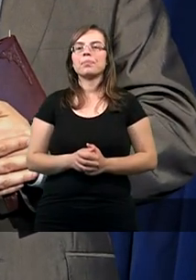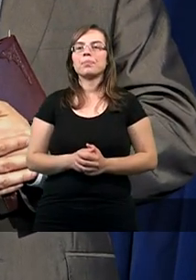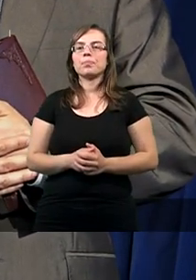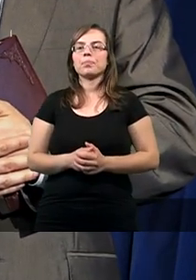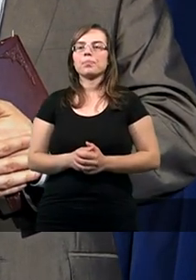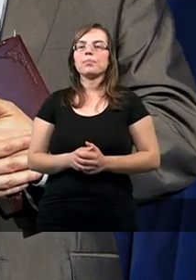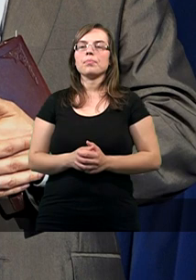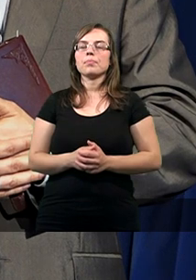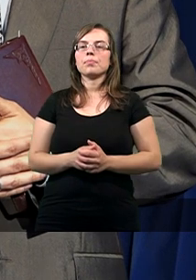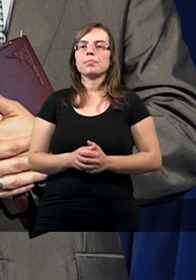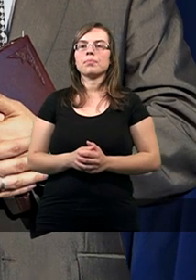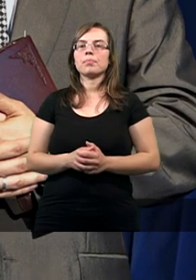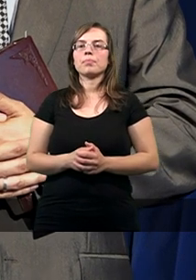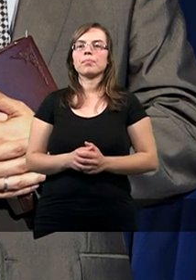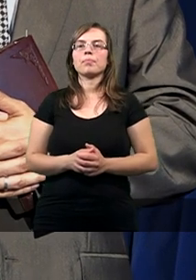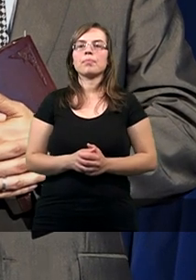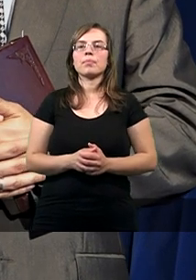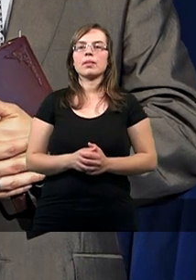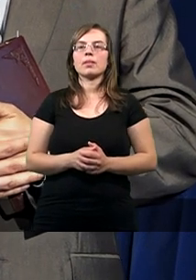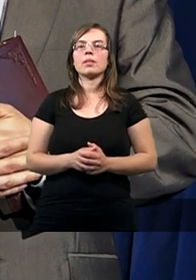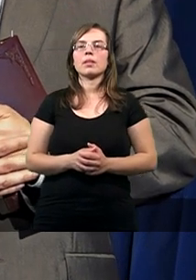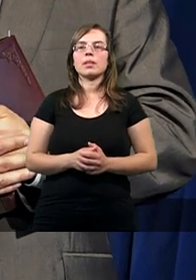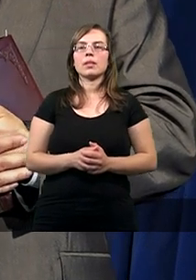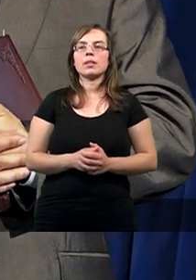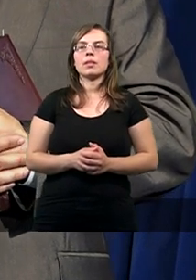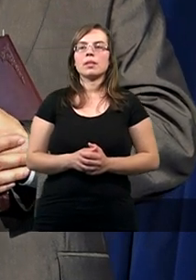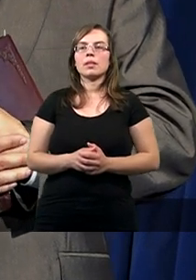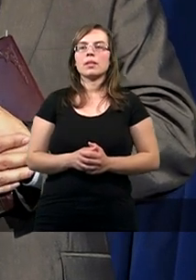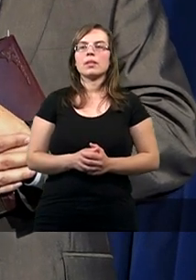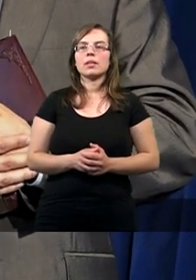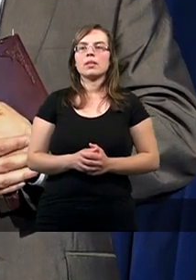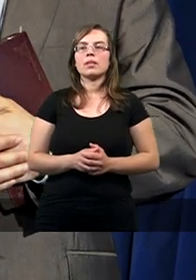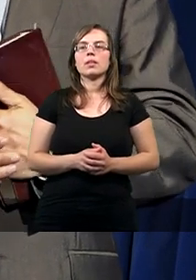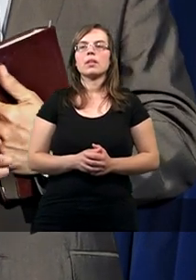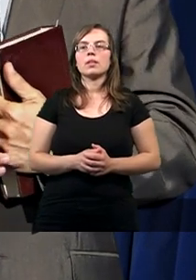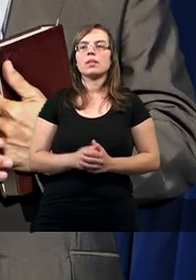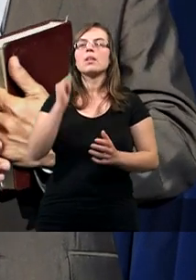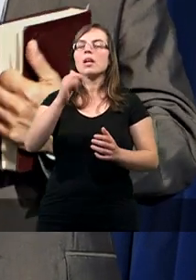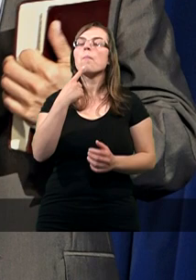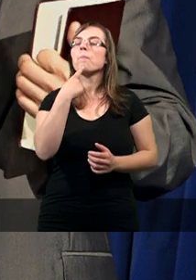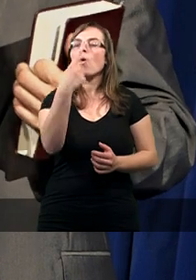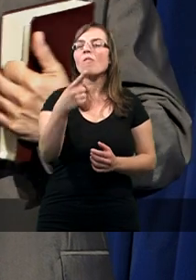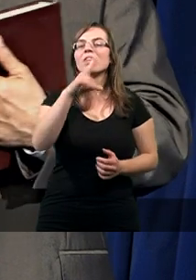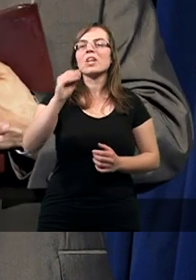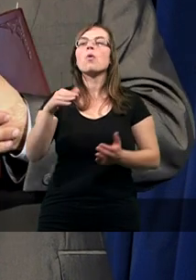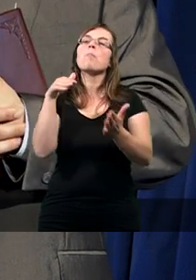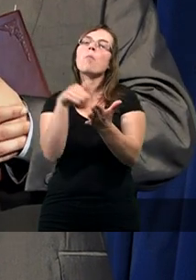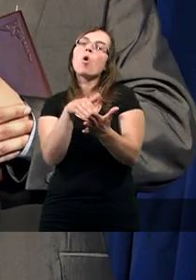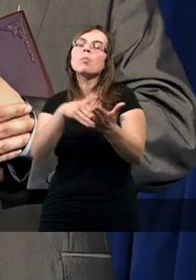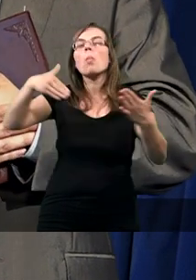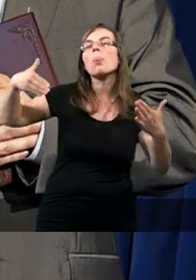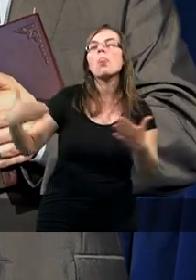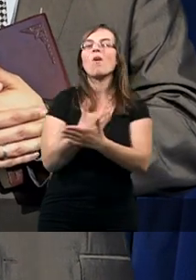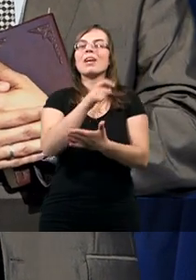needed a new pastor and needed help in being given names of someone who could be their pastor. I powiedzieli, że